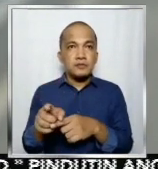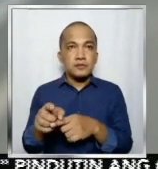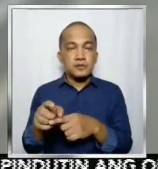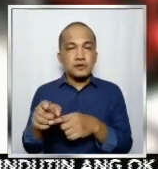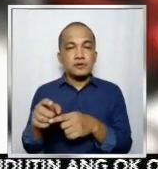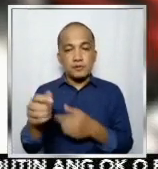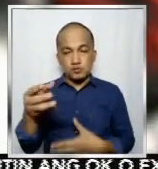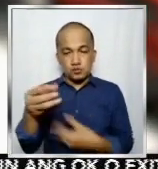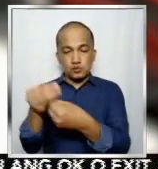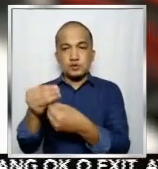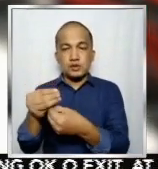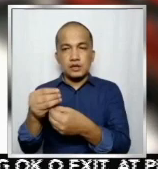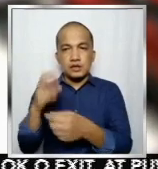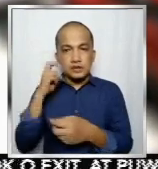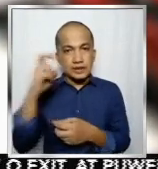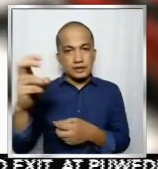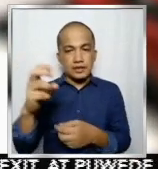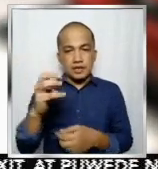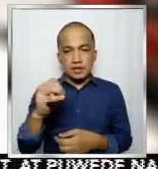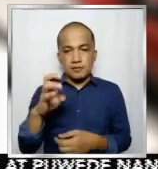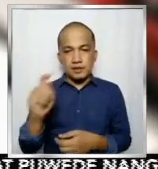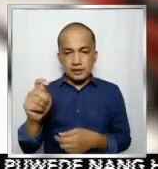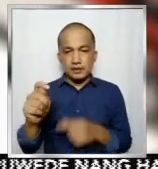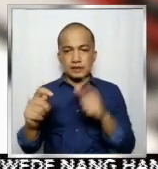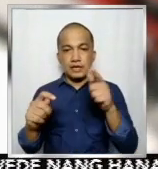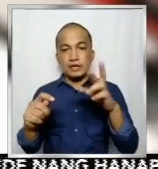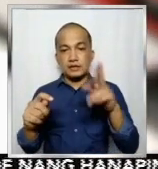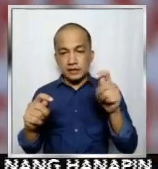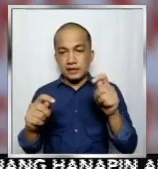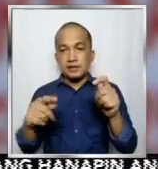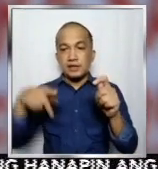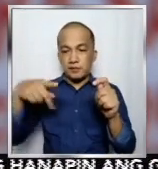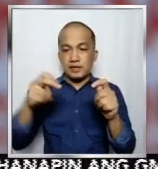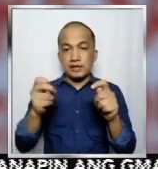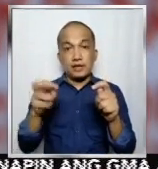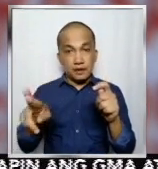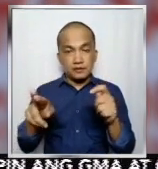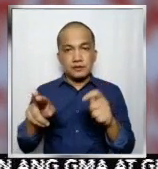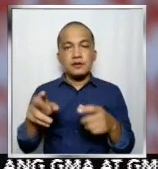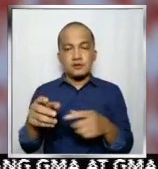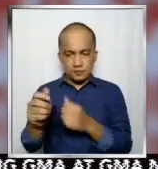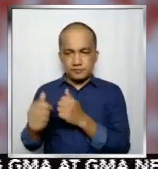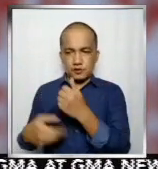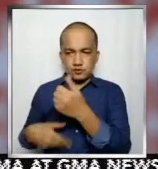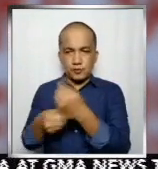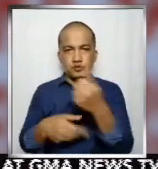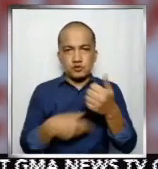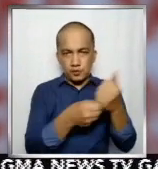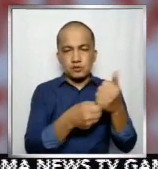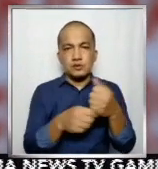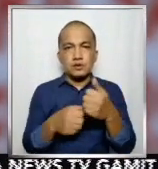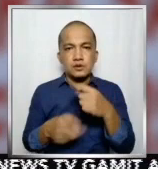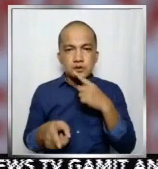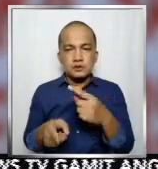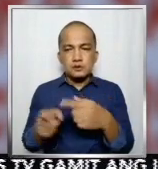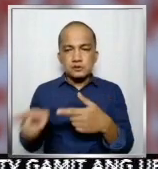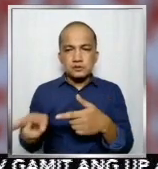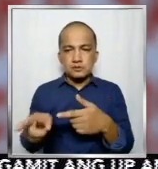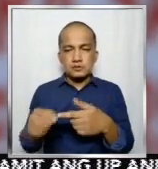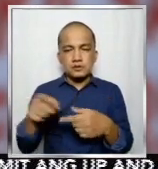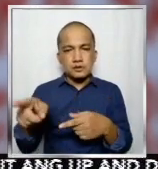saka PNR. No? Yun lang ano, tatatakbuhin. Mm-hmm. Tapos yung P2P bus, no?